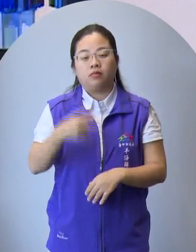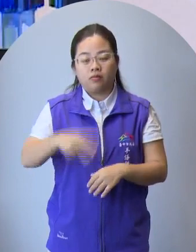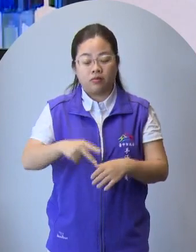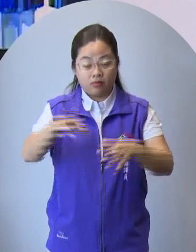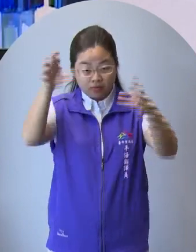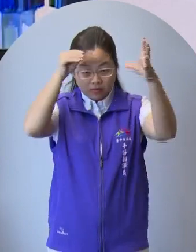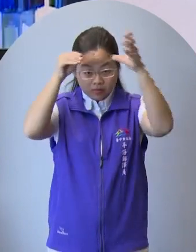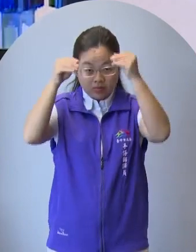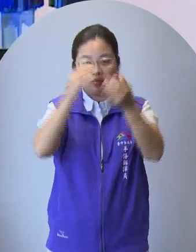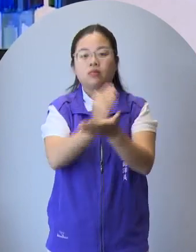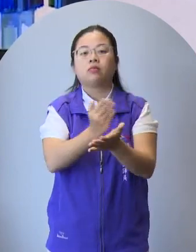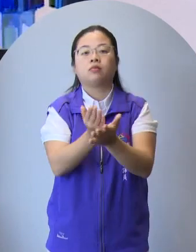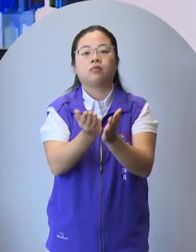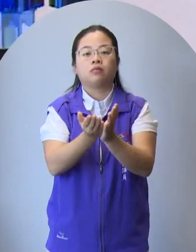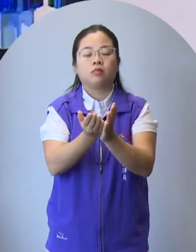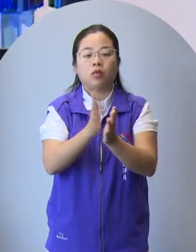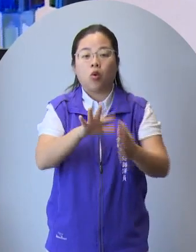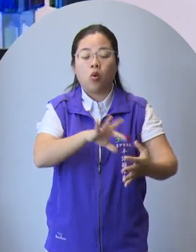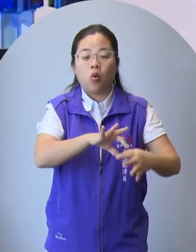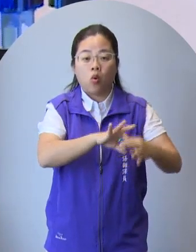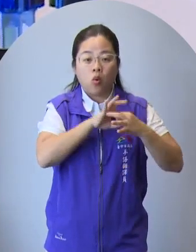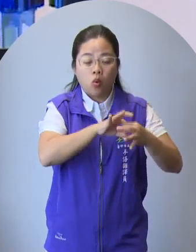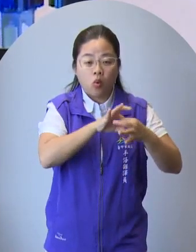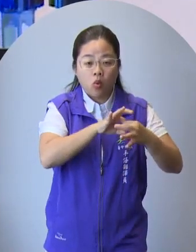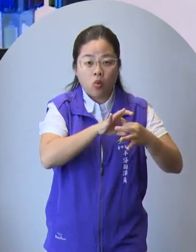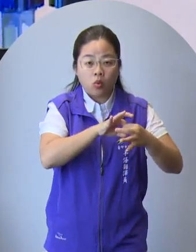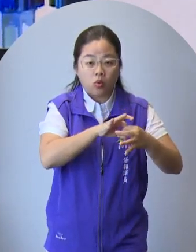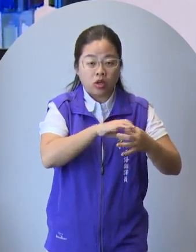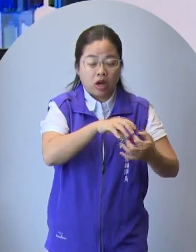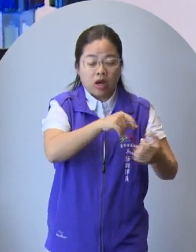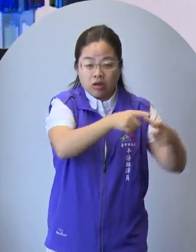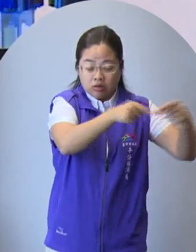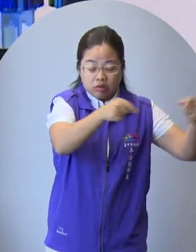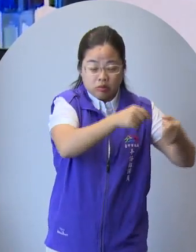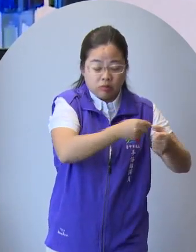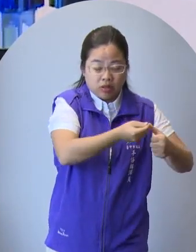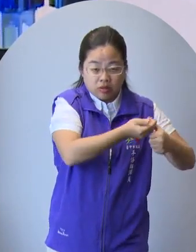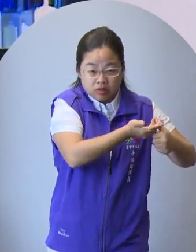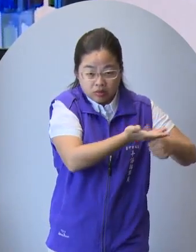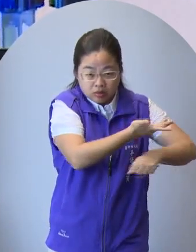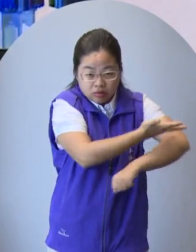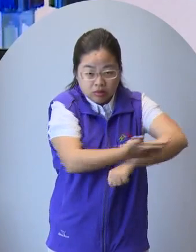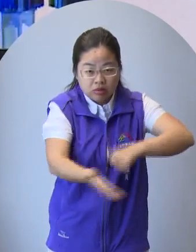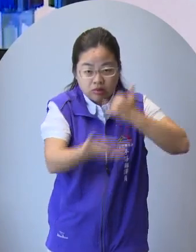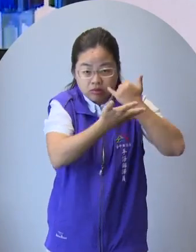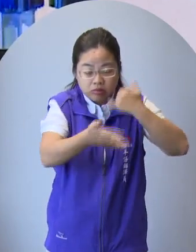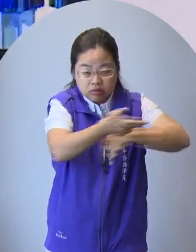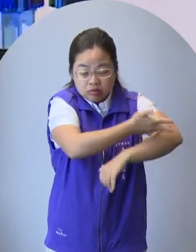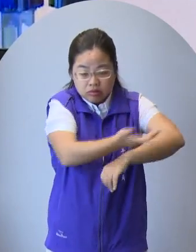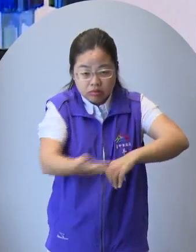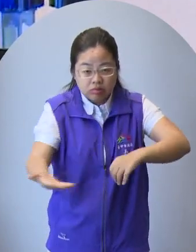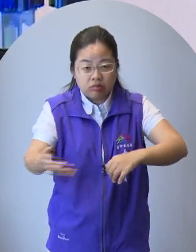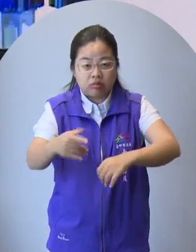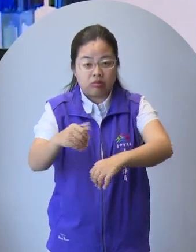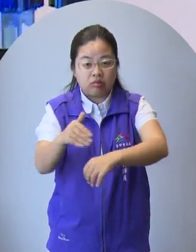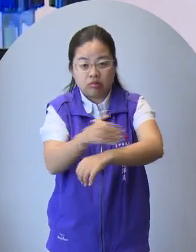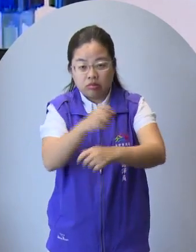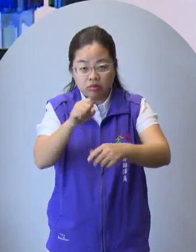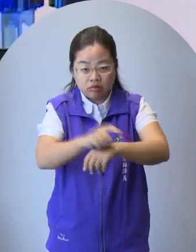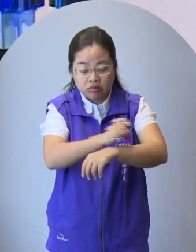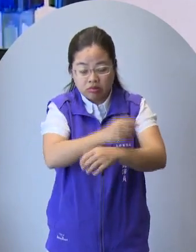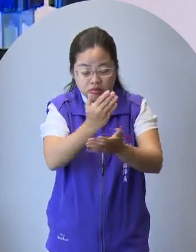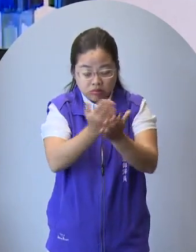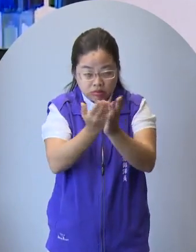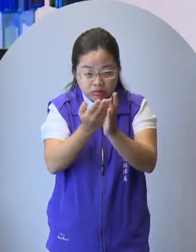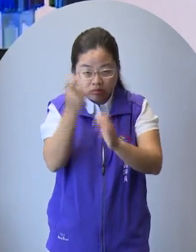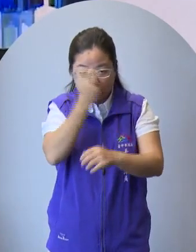讯有关于核实食安，我们在台中市政府有这样一个专区，检验的